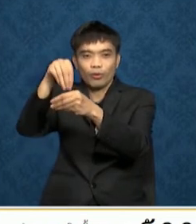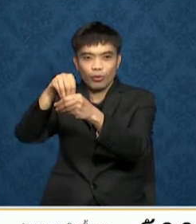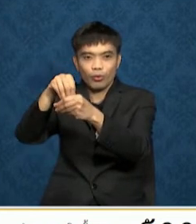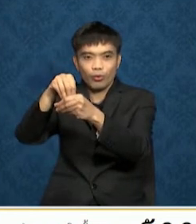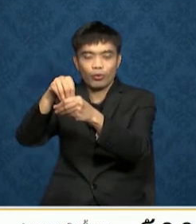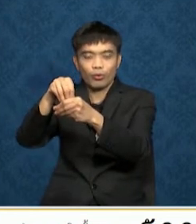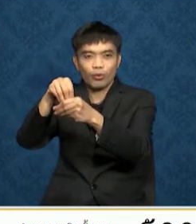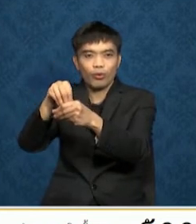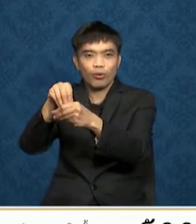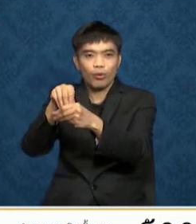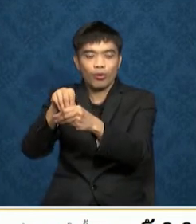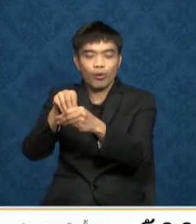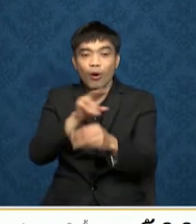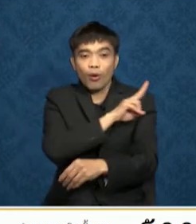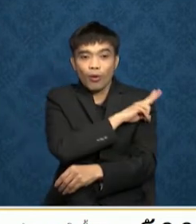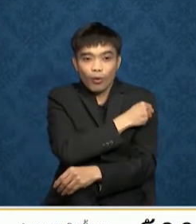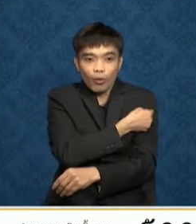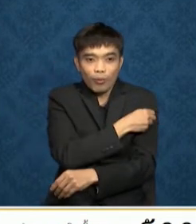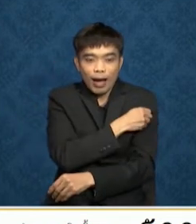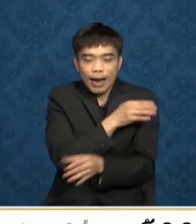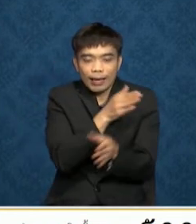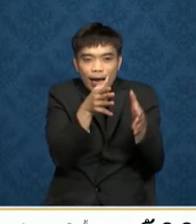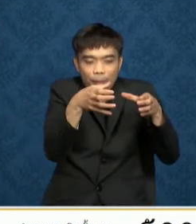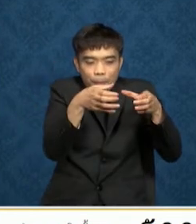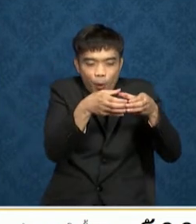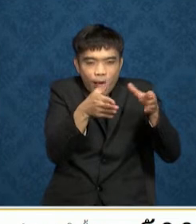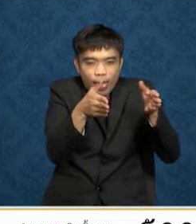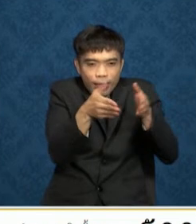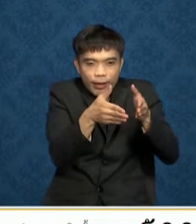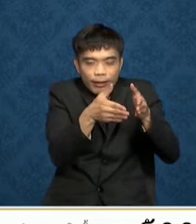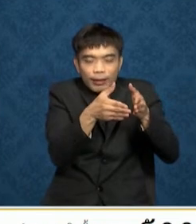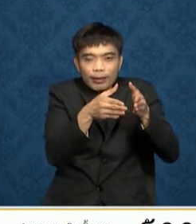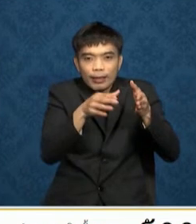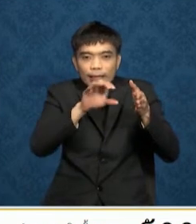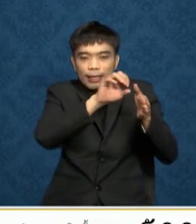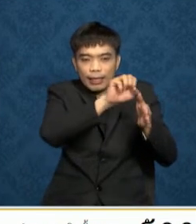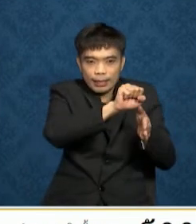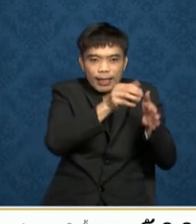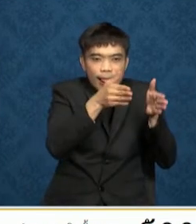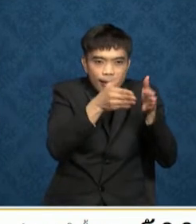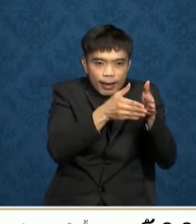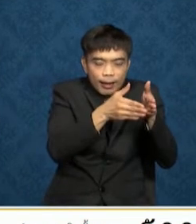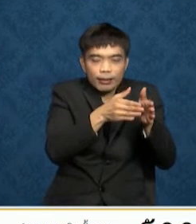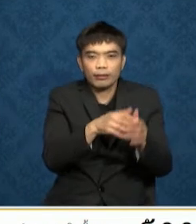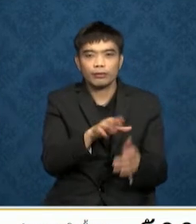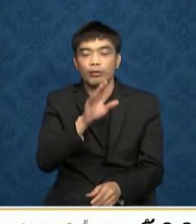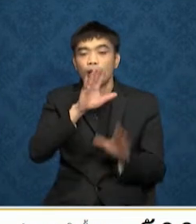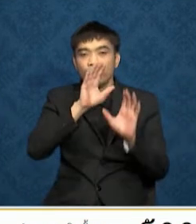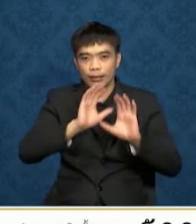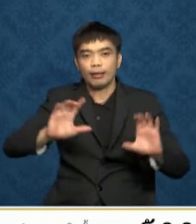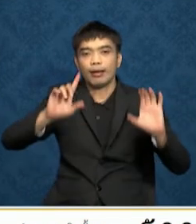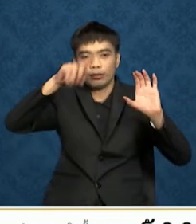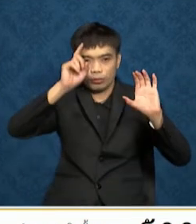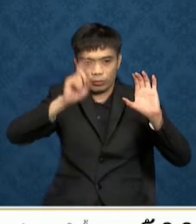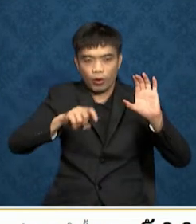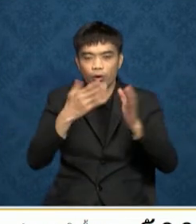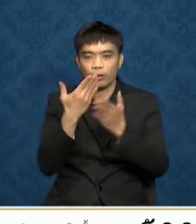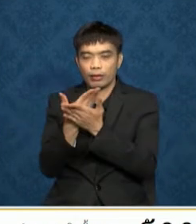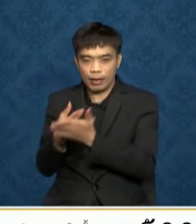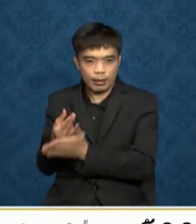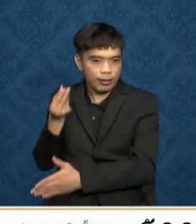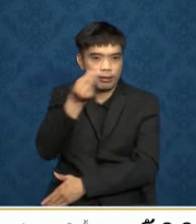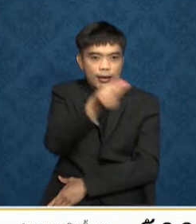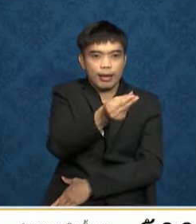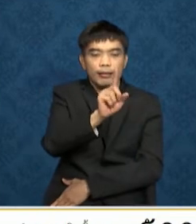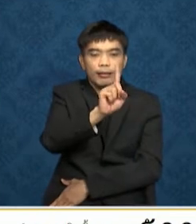บอกว่ารพสตไซส Sไซส Mไซส Lเนี่ยไซส Sรัฐจะต้องอุดหนุนให้ 1 1ล้านบาท